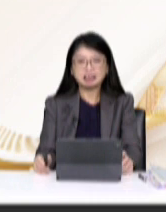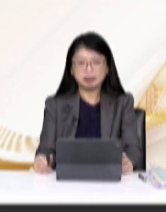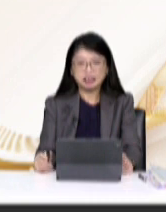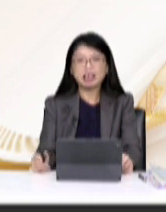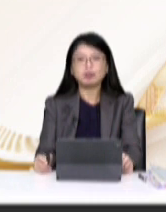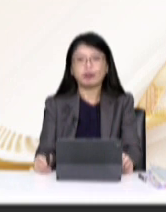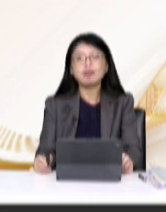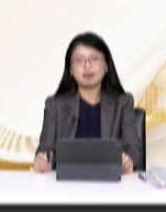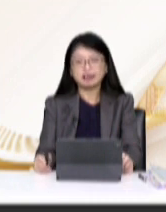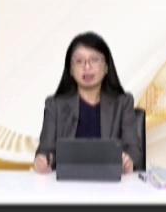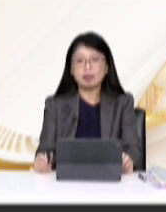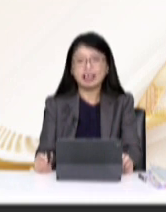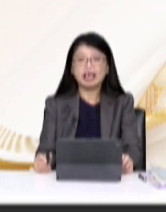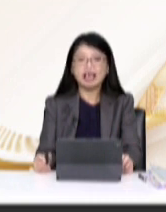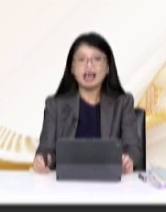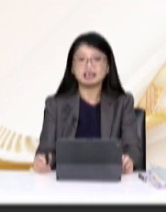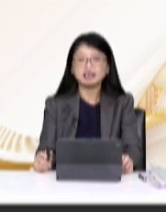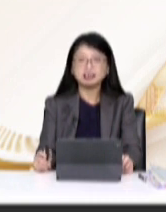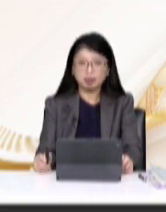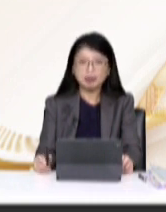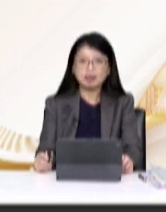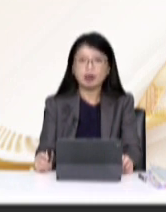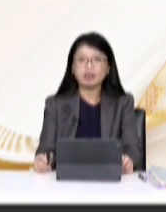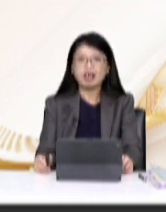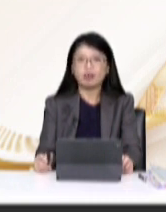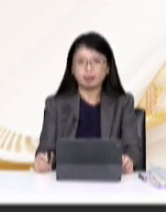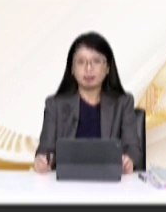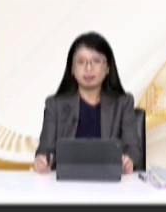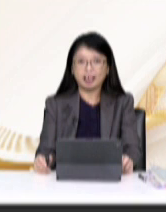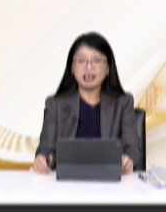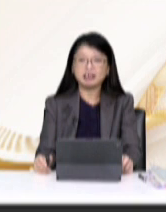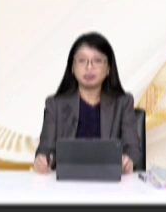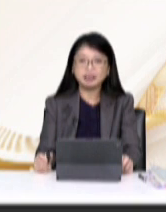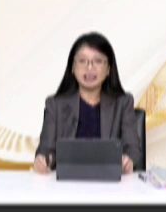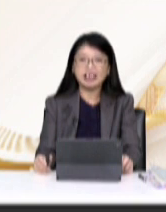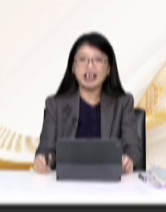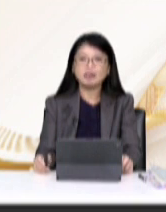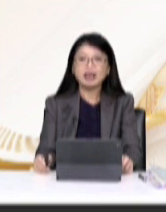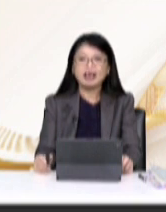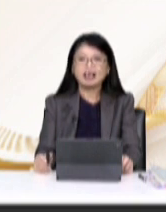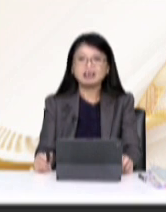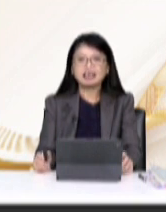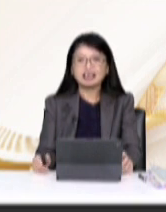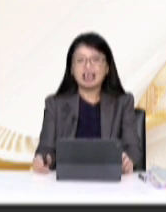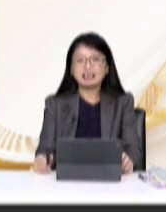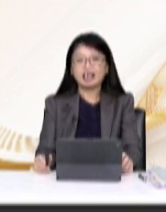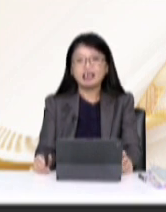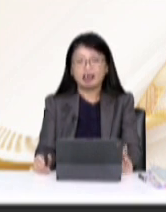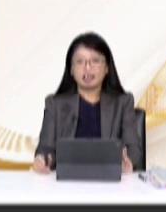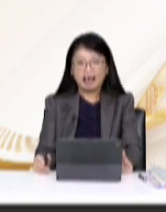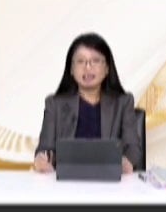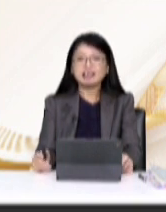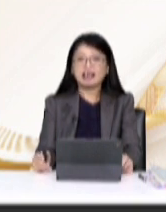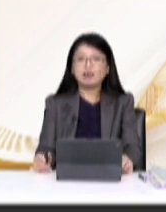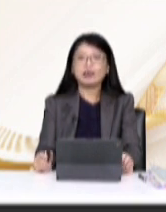ที่จะพิจารณากำหนดรูปแบบการจัดทำรายงานได้ซึ่งก็จะเป็นไปตามข้อ9ของระเบียบสำนักนายกรัฐมนตรีค่ะแล้วหลังจากนั้นเนี่ย